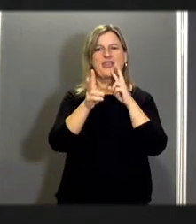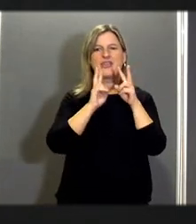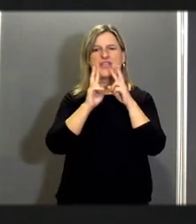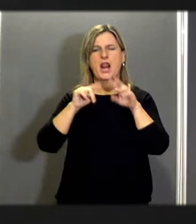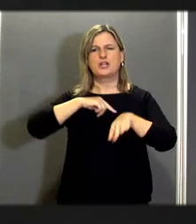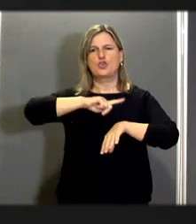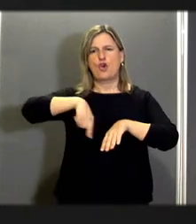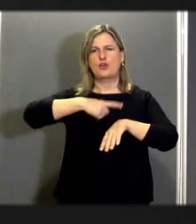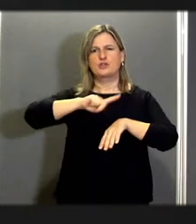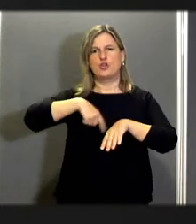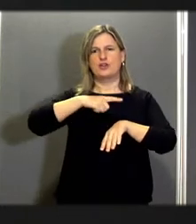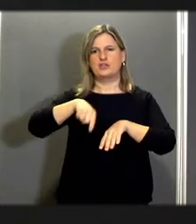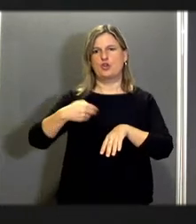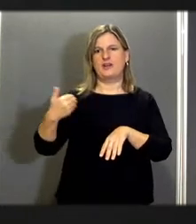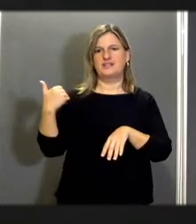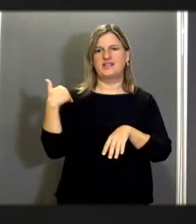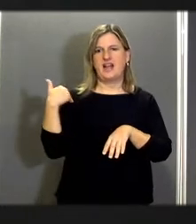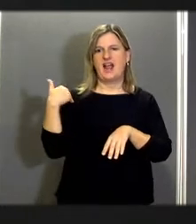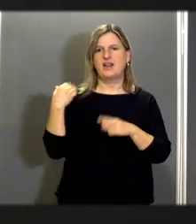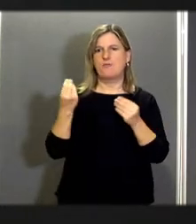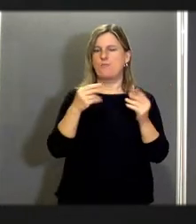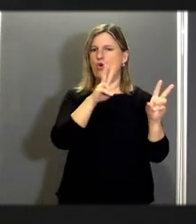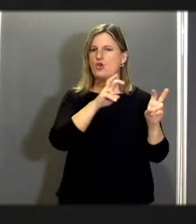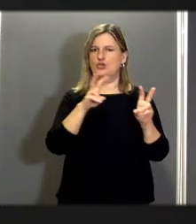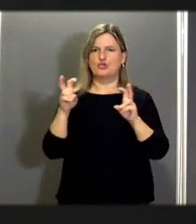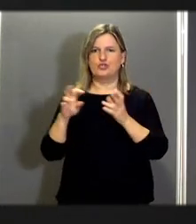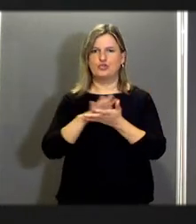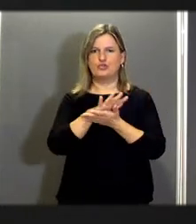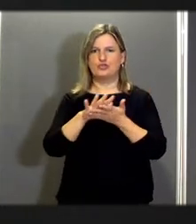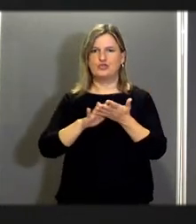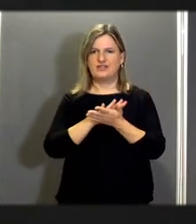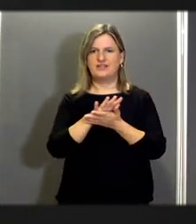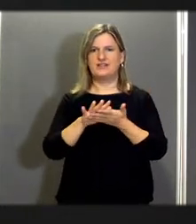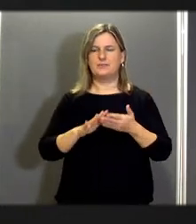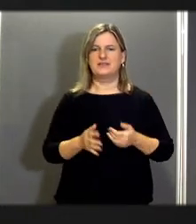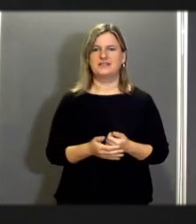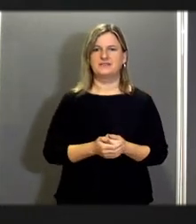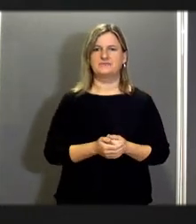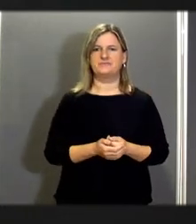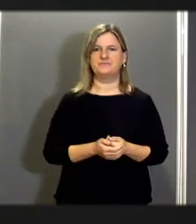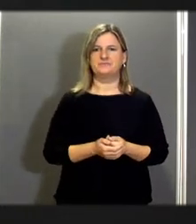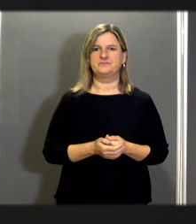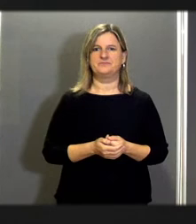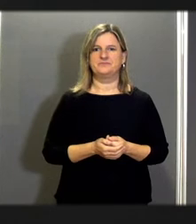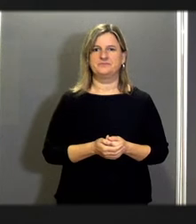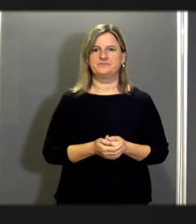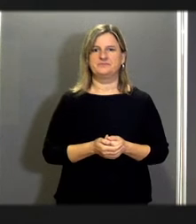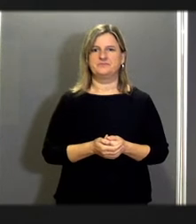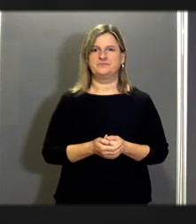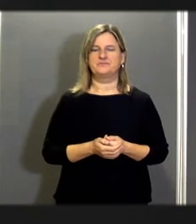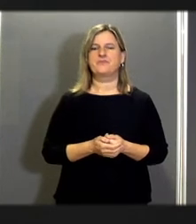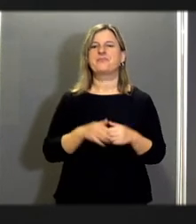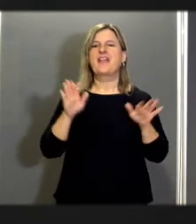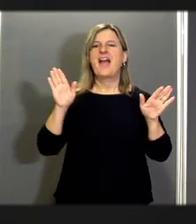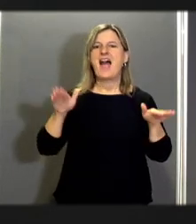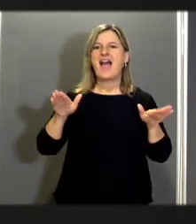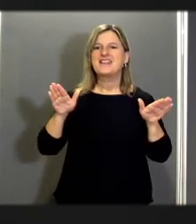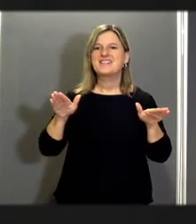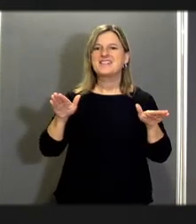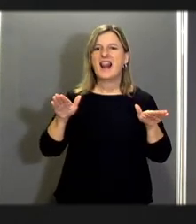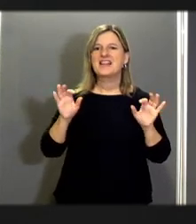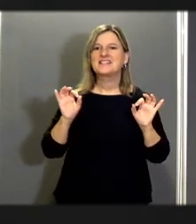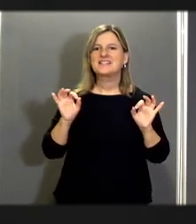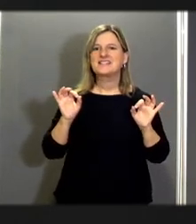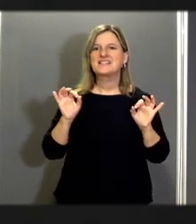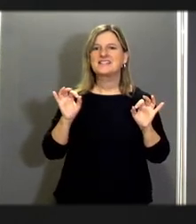moltes hores i que van tindre moltes qüestions, van plantejar moltes qüestions ahir. Àngels, si